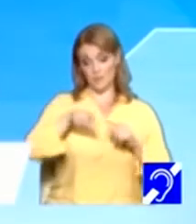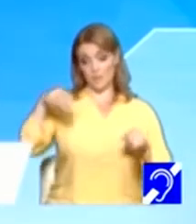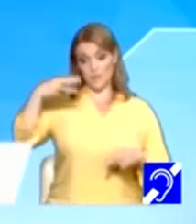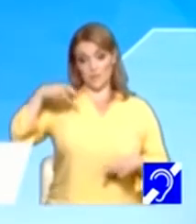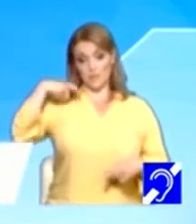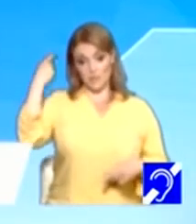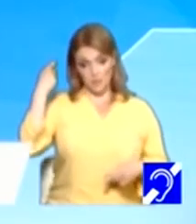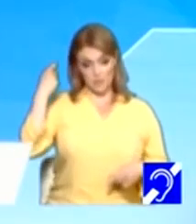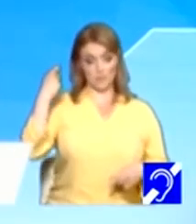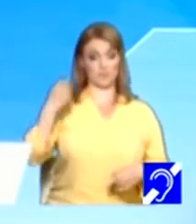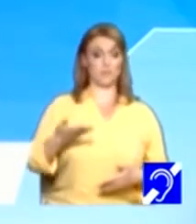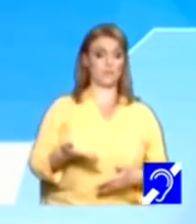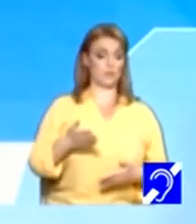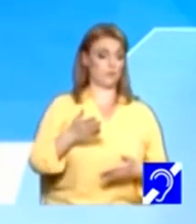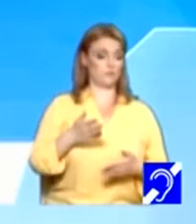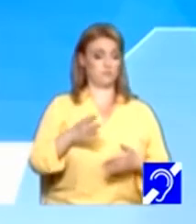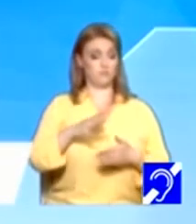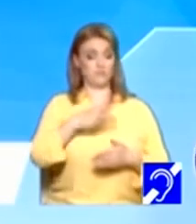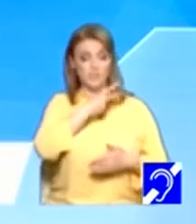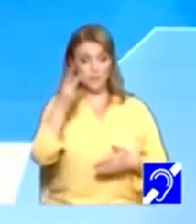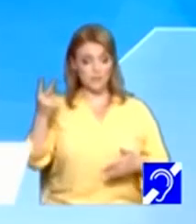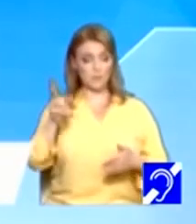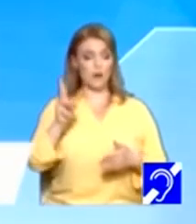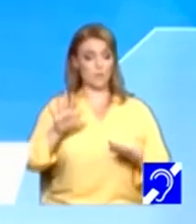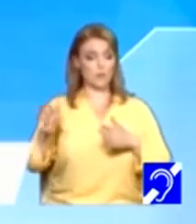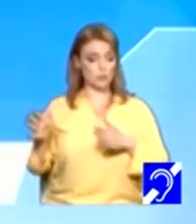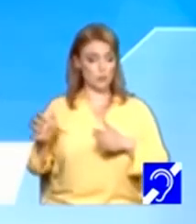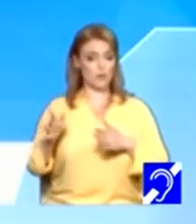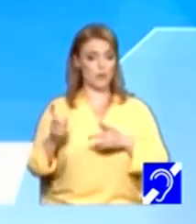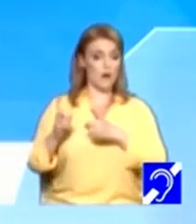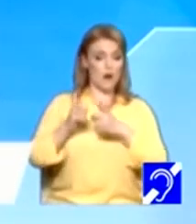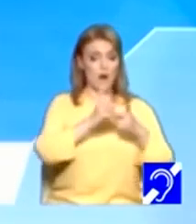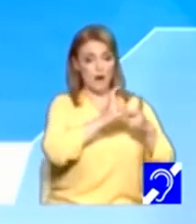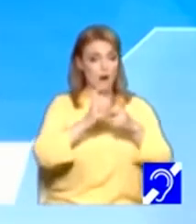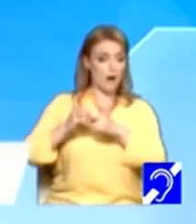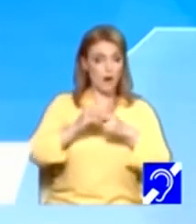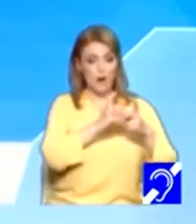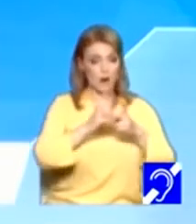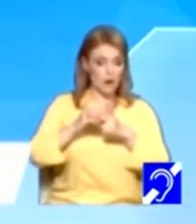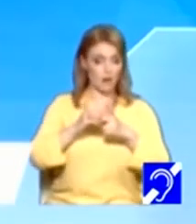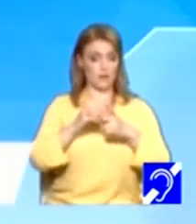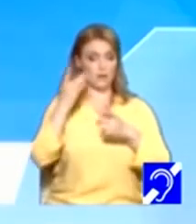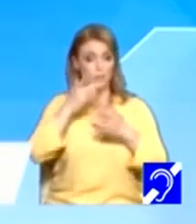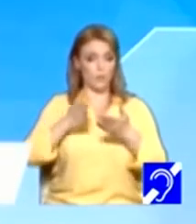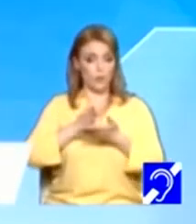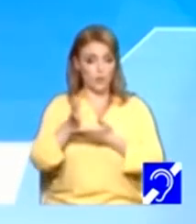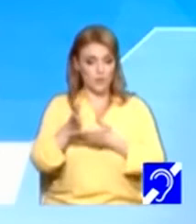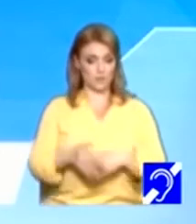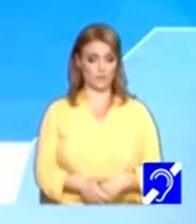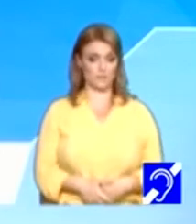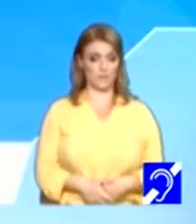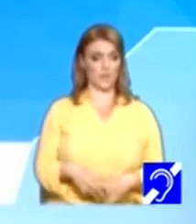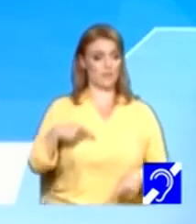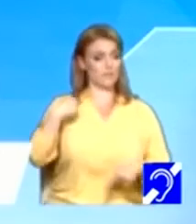suntem victima războiului geopolitic care se dă și pe care politicienii îl invocă de fiecare